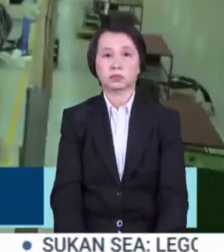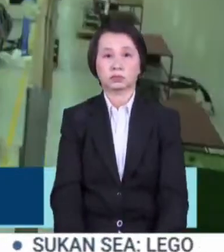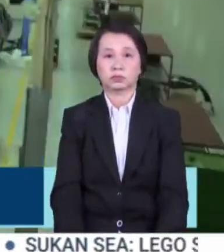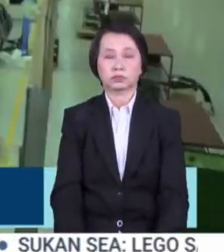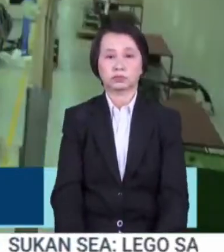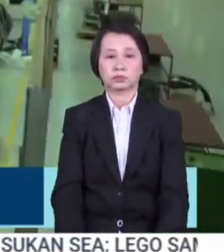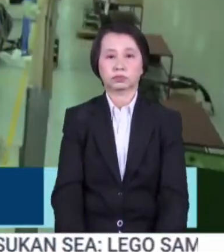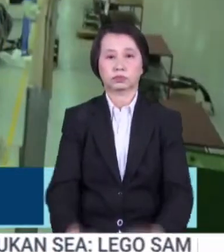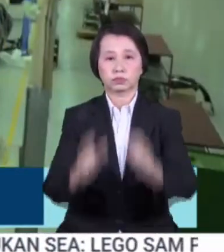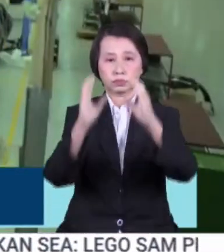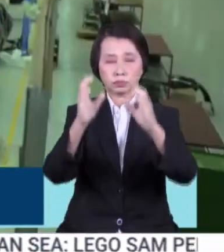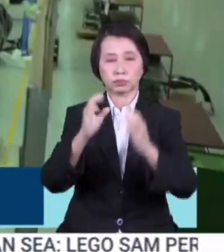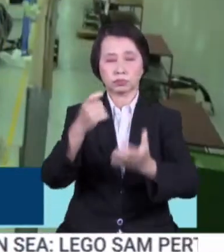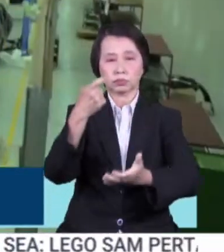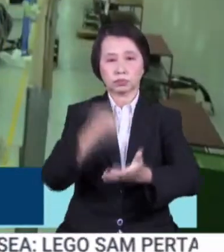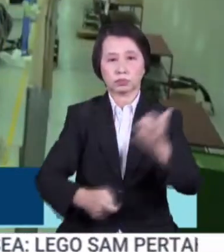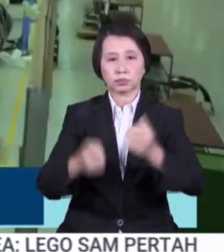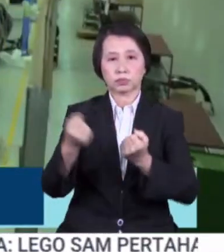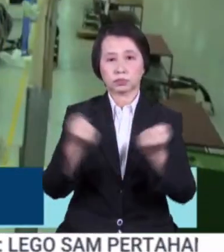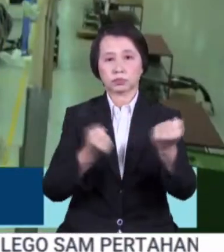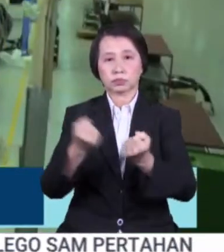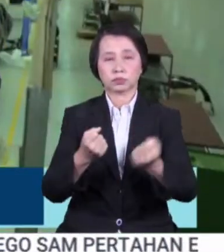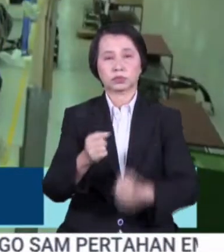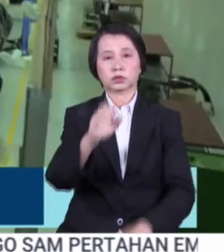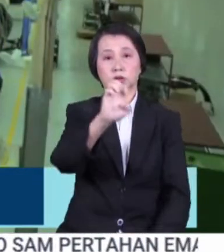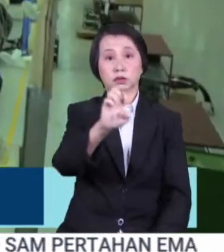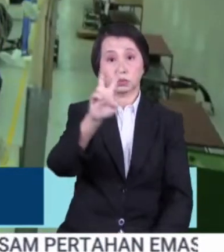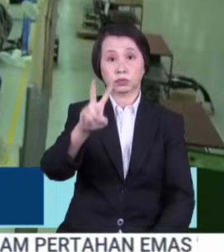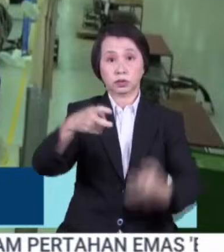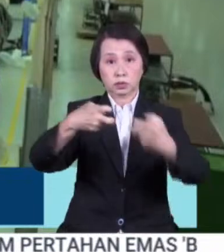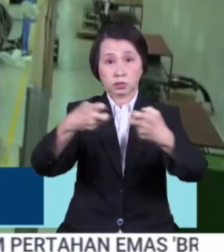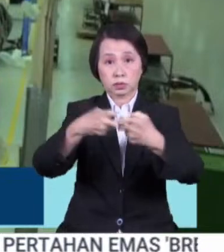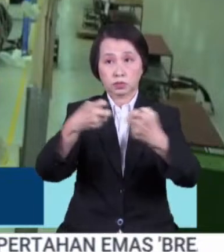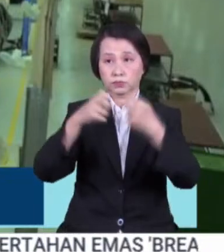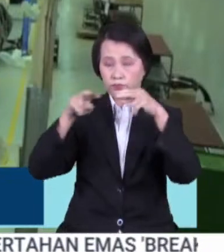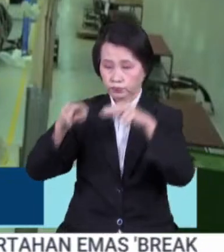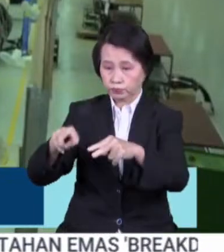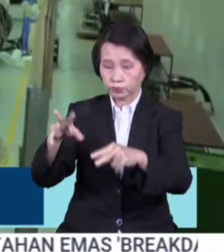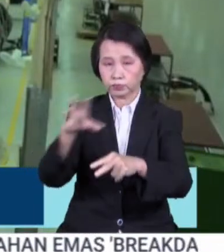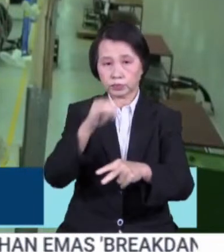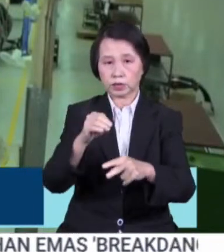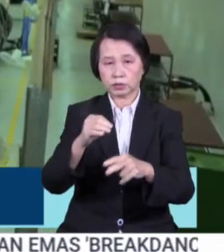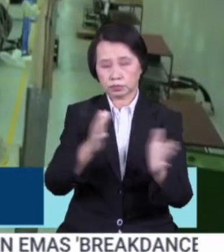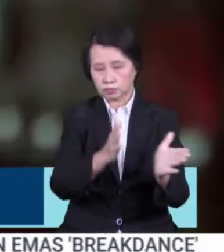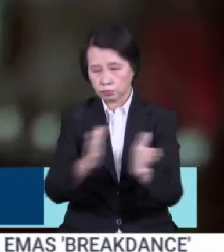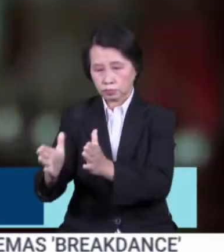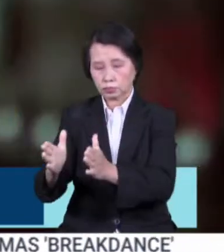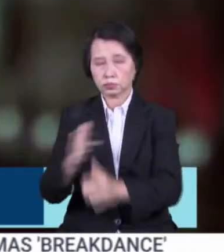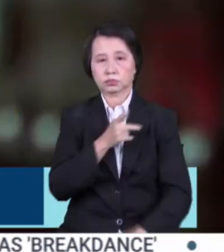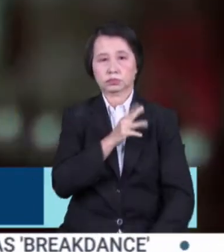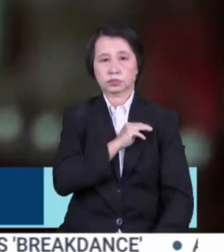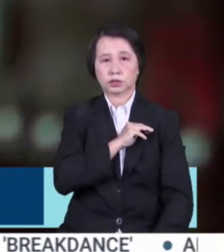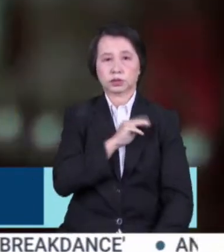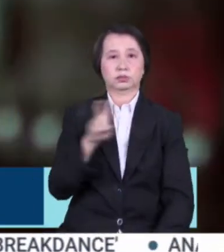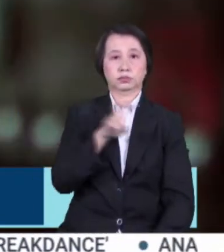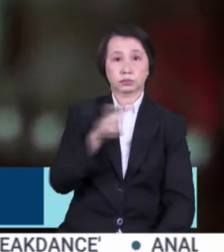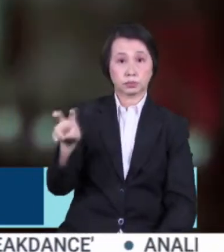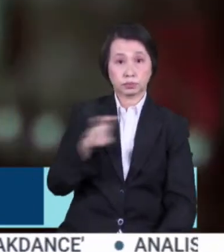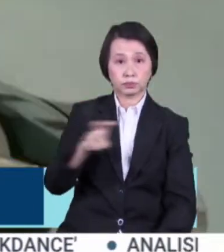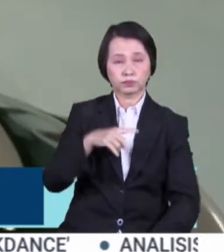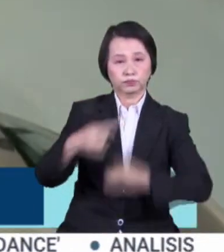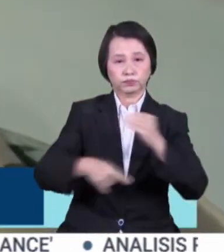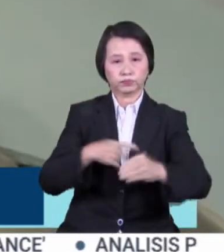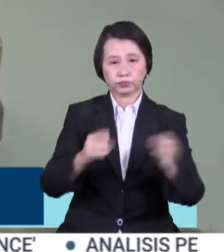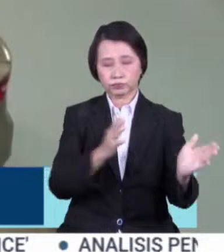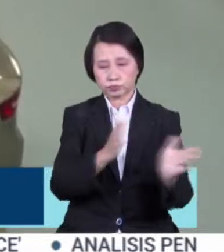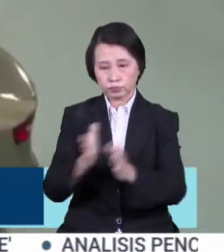Struktur baru cukai jalan bagi kenderaan elektrik EV sedang diteliti dan dirangka Kementerian Pengangkutan. Pengumuman mengenai struktur